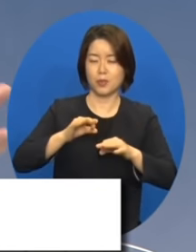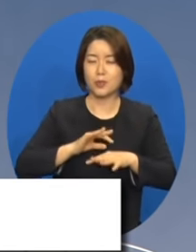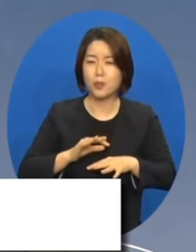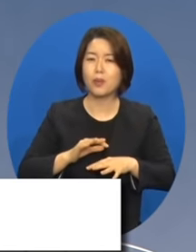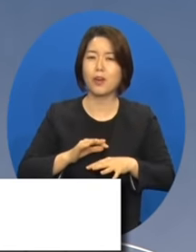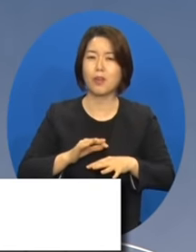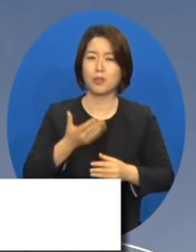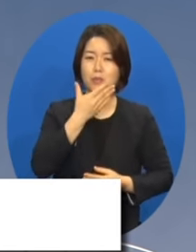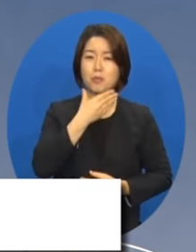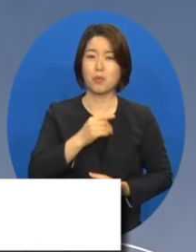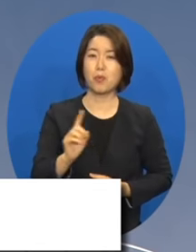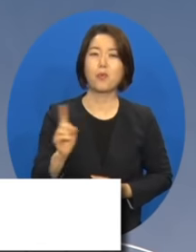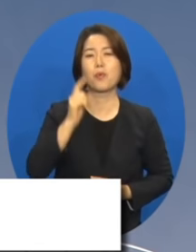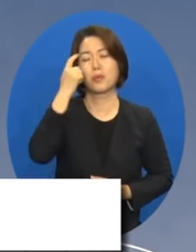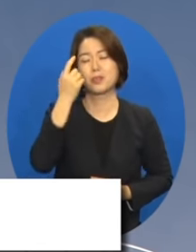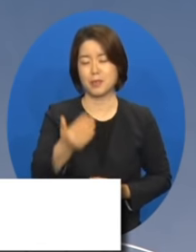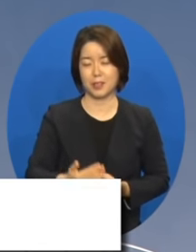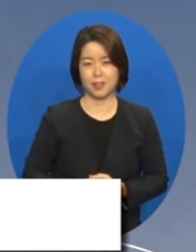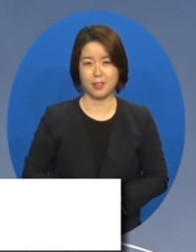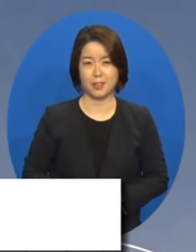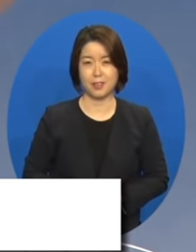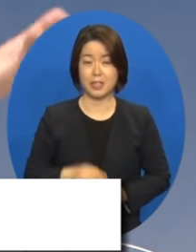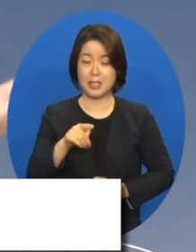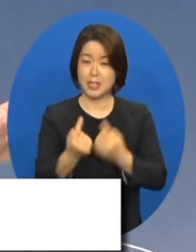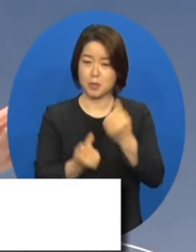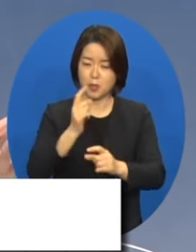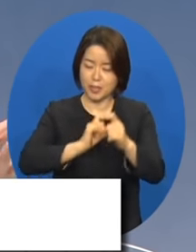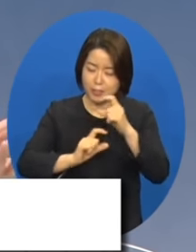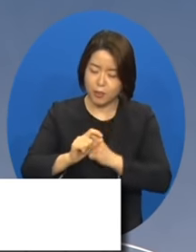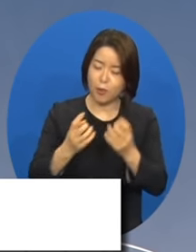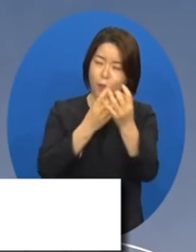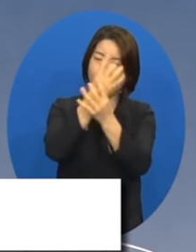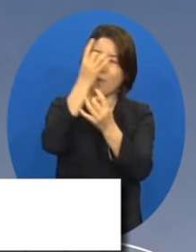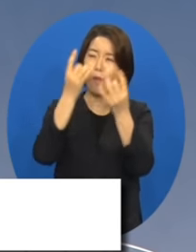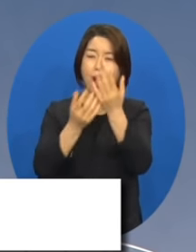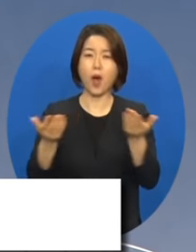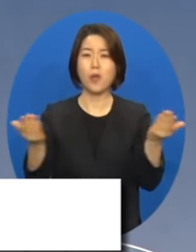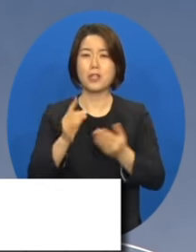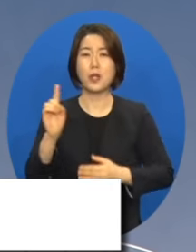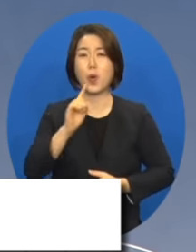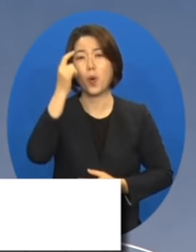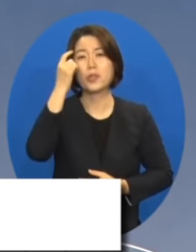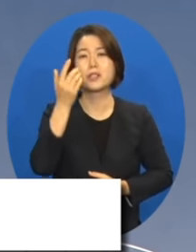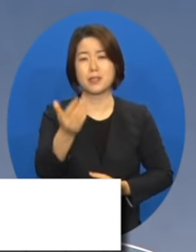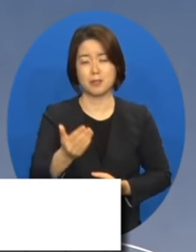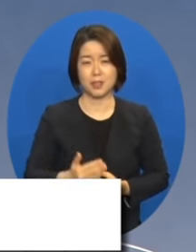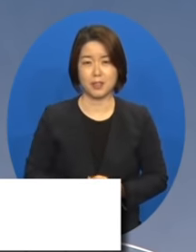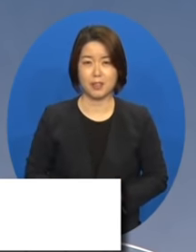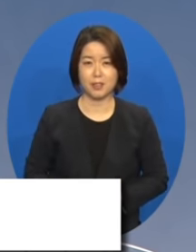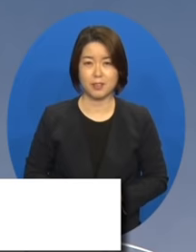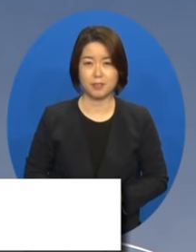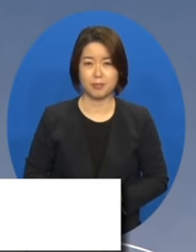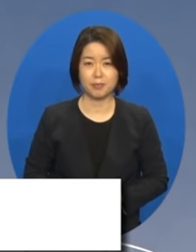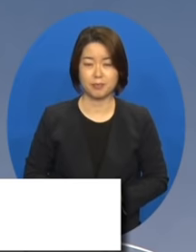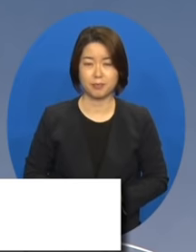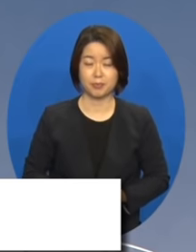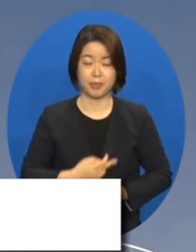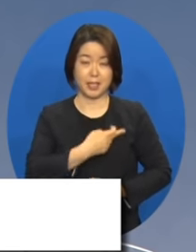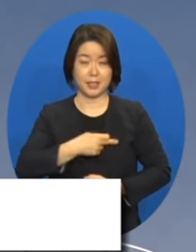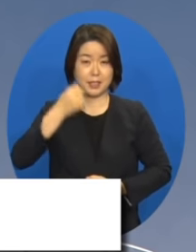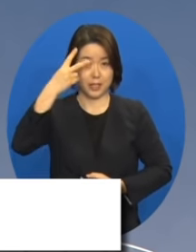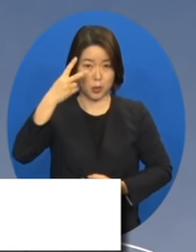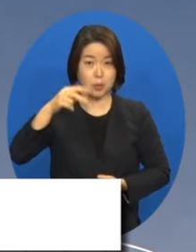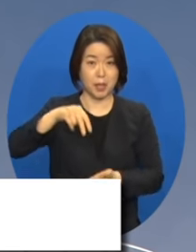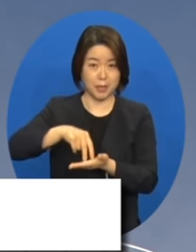복이 어디 있겠느냐 입어서 더 황홀한 이게 어디 있겠느냐 는 거죠 사도 바울에게